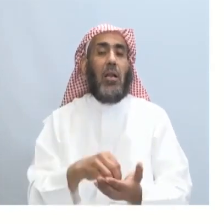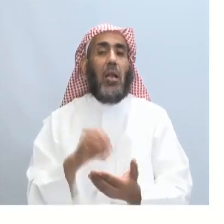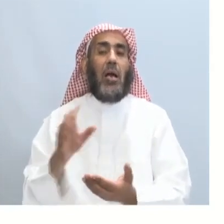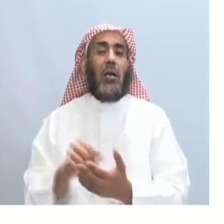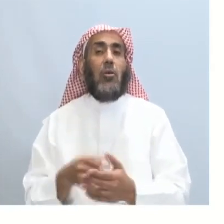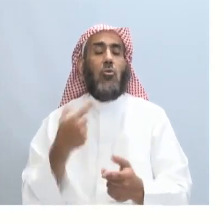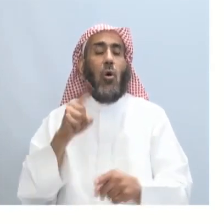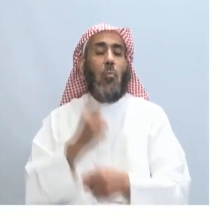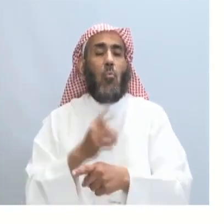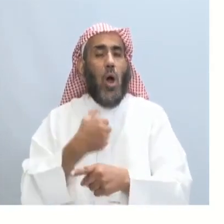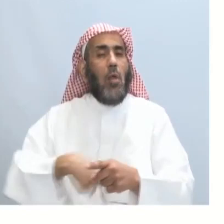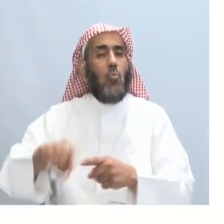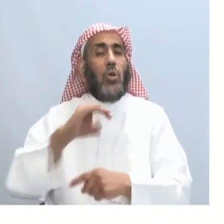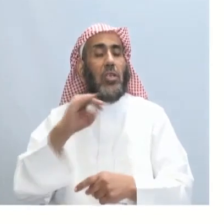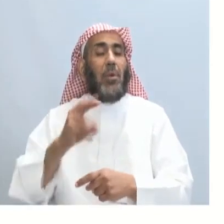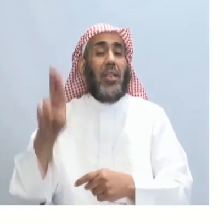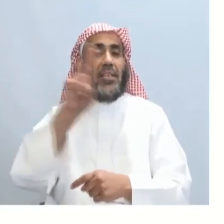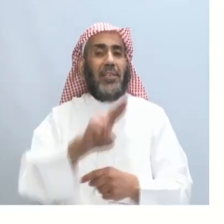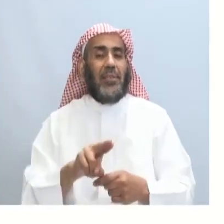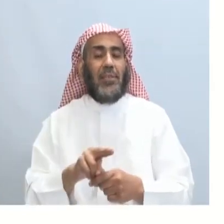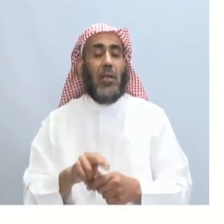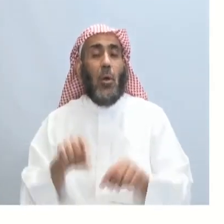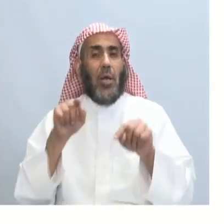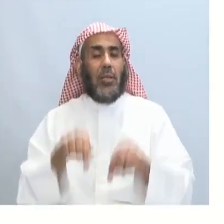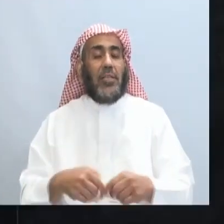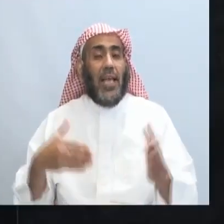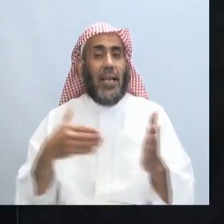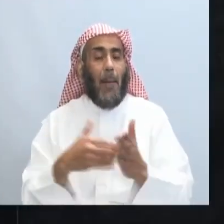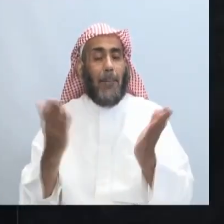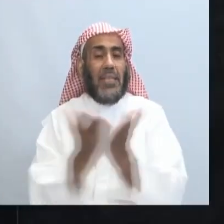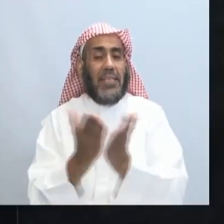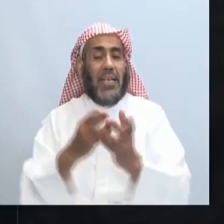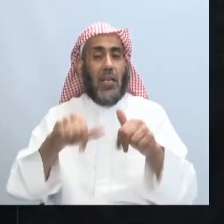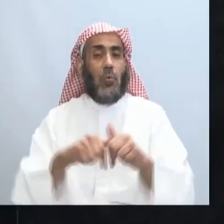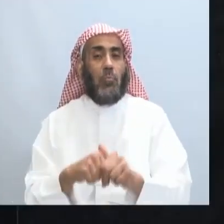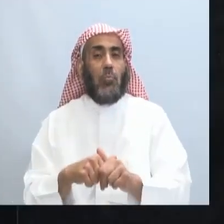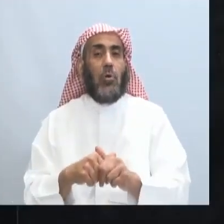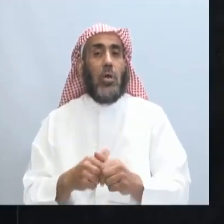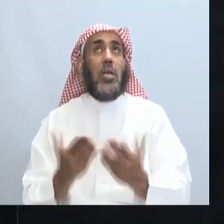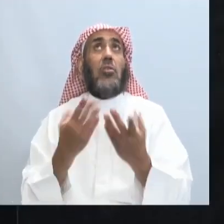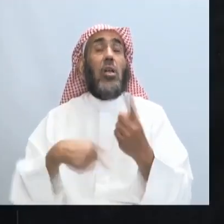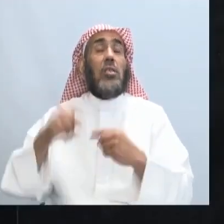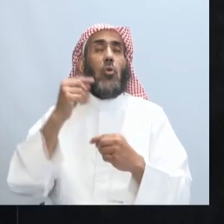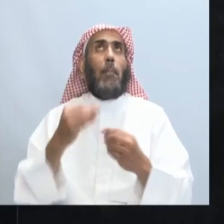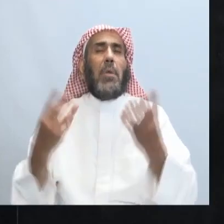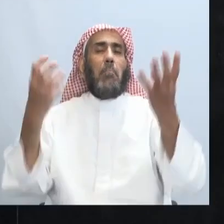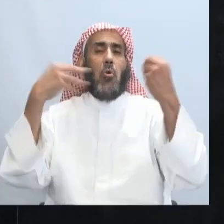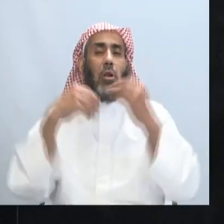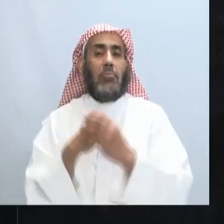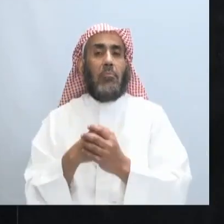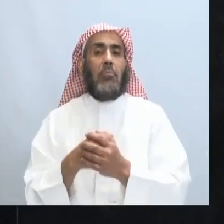فاريد منك ان تجيب على هذه الاسئله وبذلك نكون انتهينا من درسنا في هذا اليوم نسال الله عز وجل بمنه